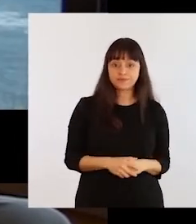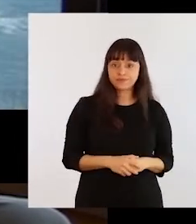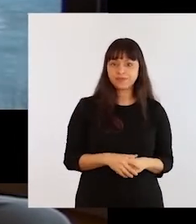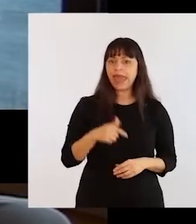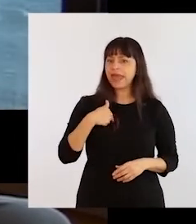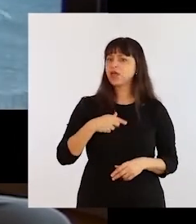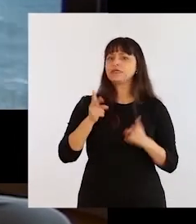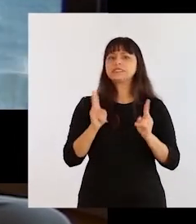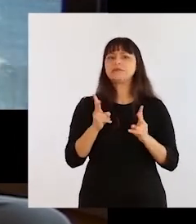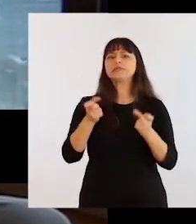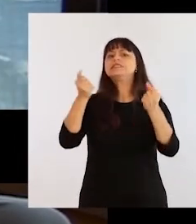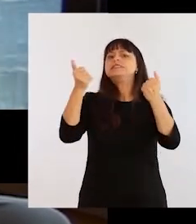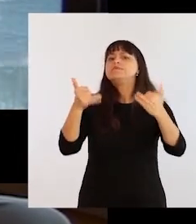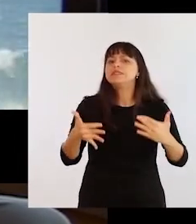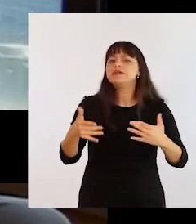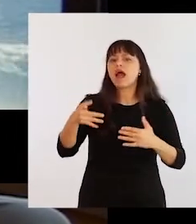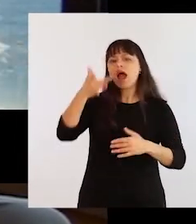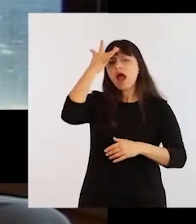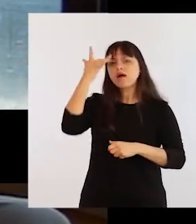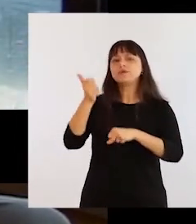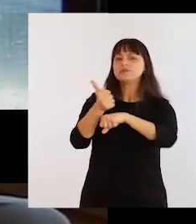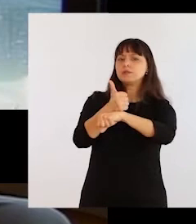Et moi, je dis toujours